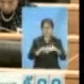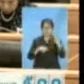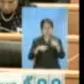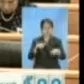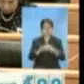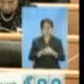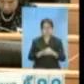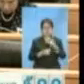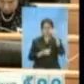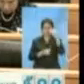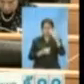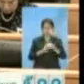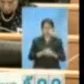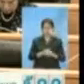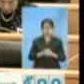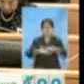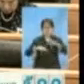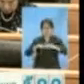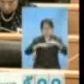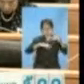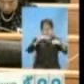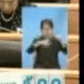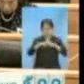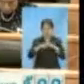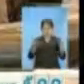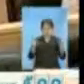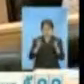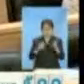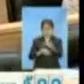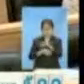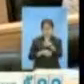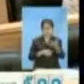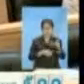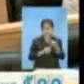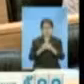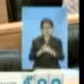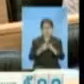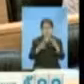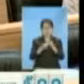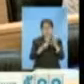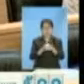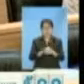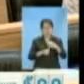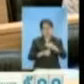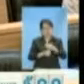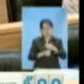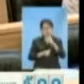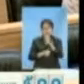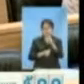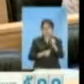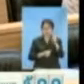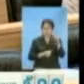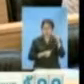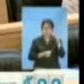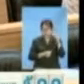ากท่านประธานเพราะว่าอัศจรรย์มีอยู่นิดเดียวไม่มีที่การท่องเที่ยวจะไปวางแผนว่าปีนี้จะขยาย